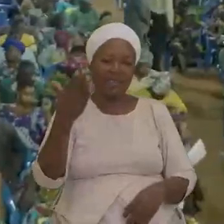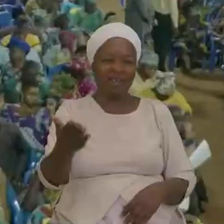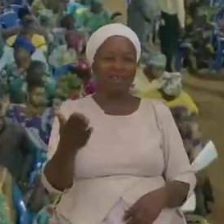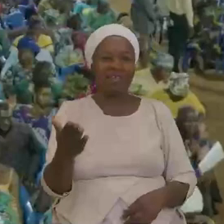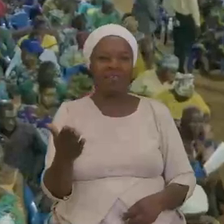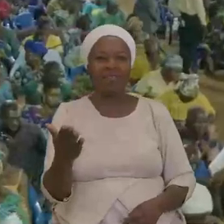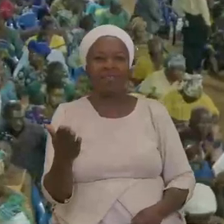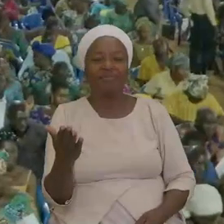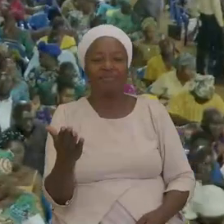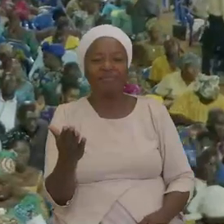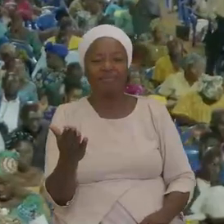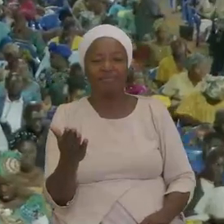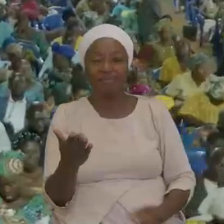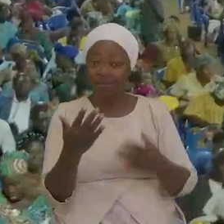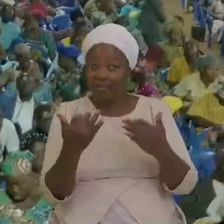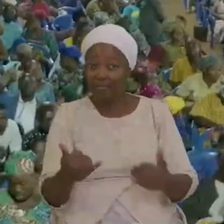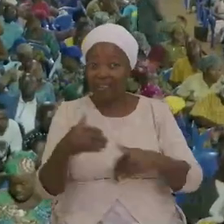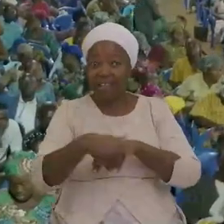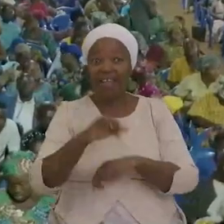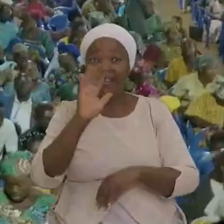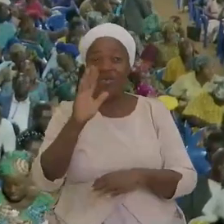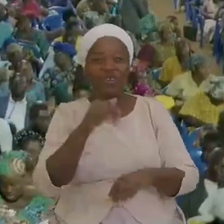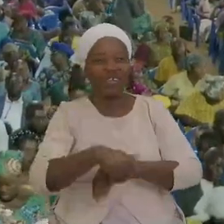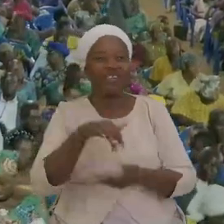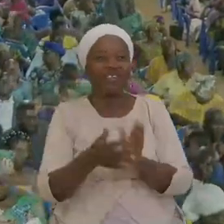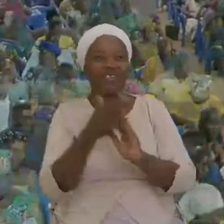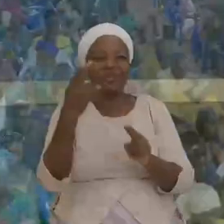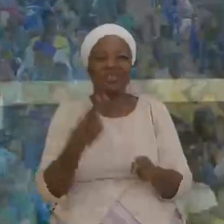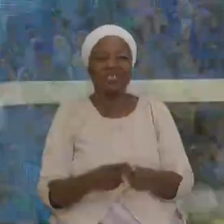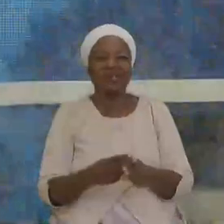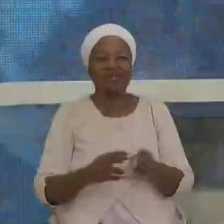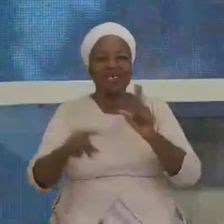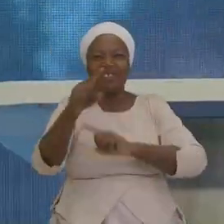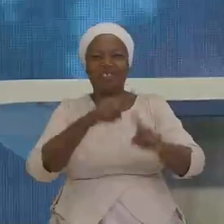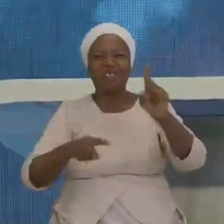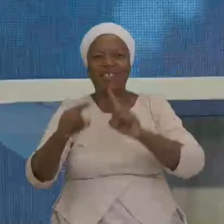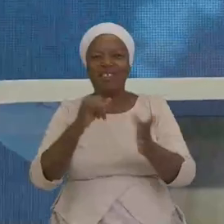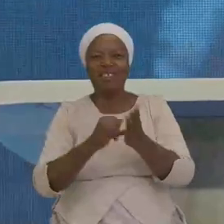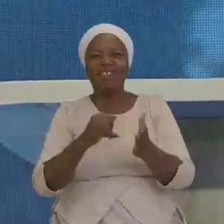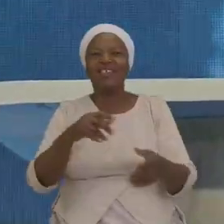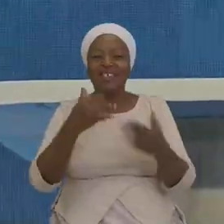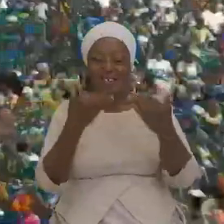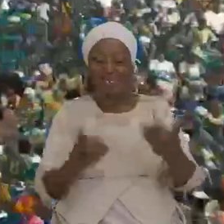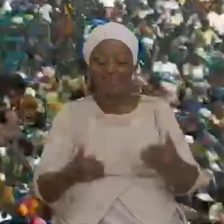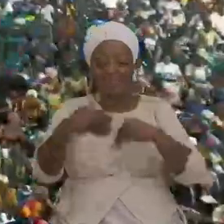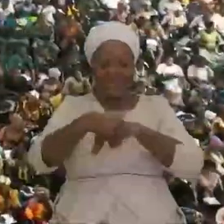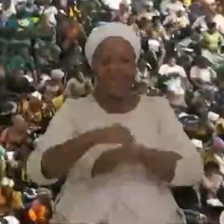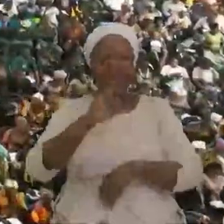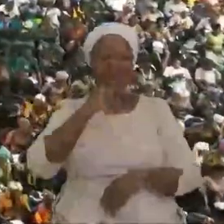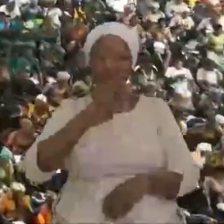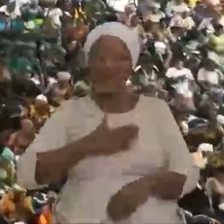destination. Ce soir, c'est ta soirée. Dis ce soir, c'est ma soirée.